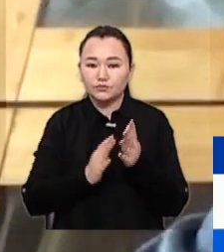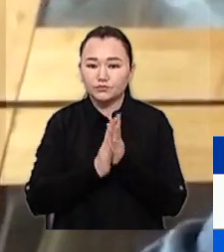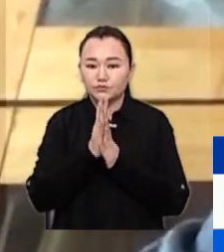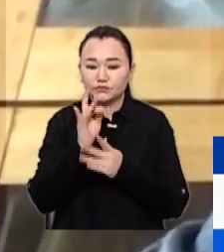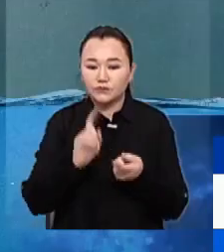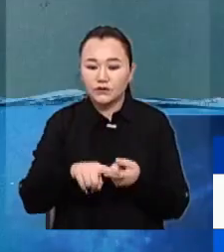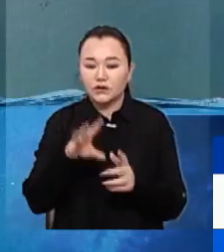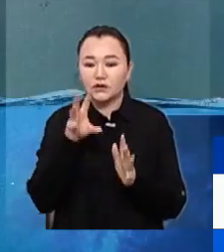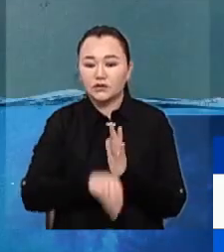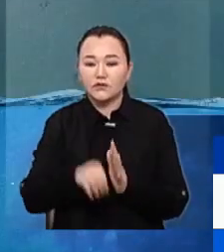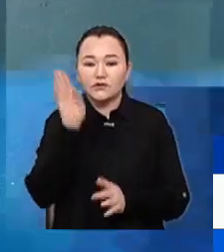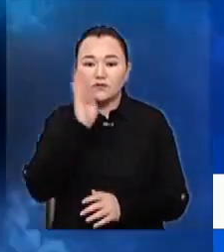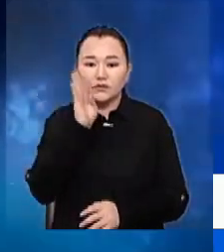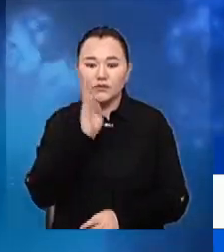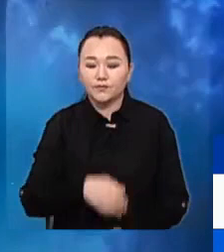в воду.